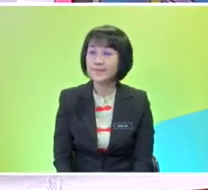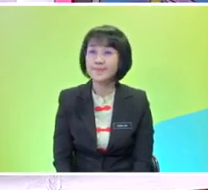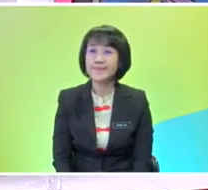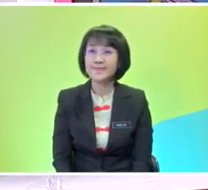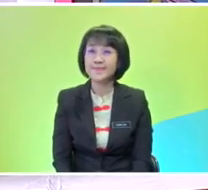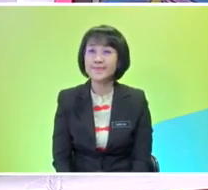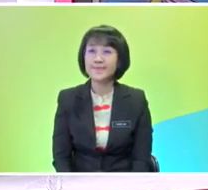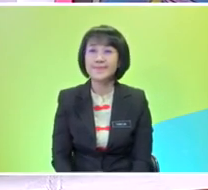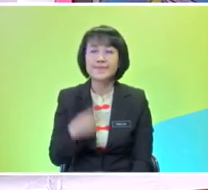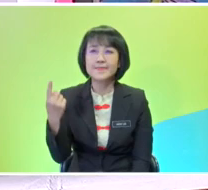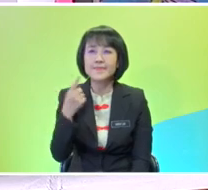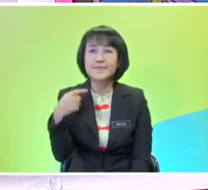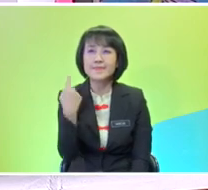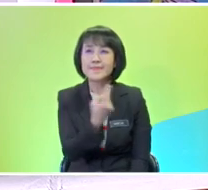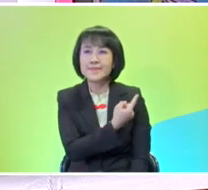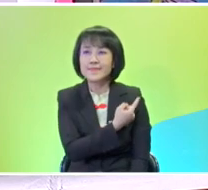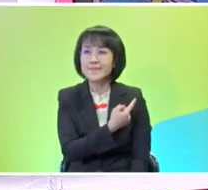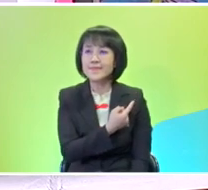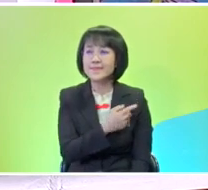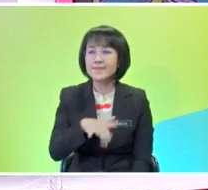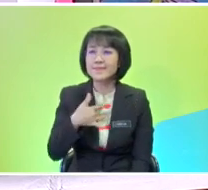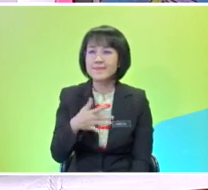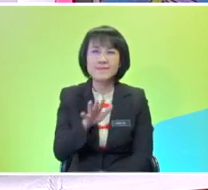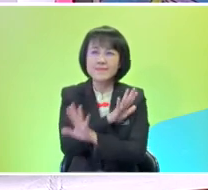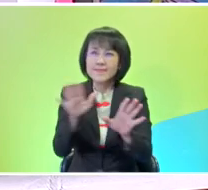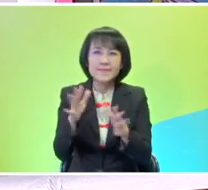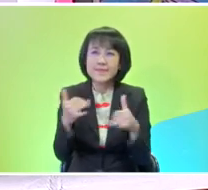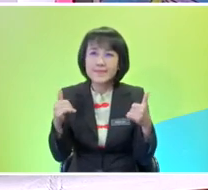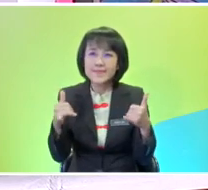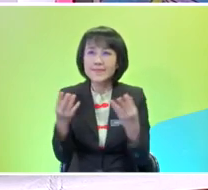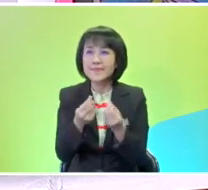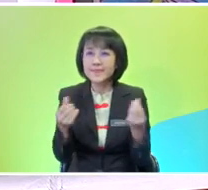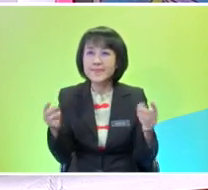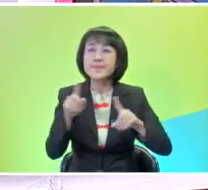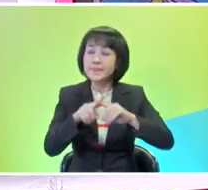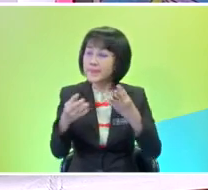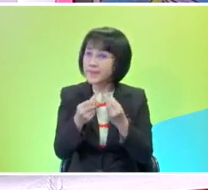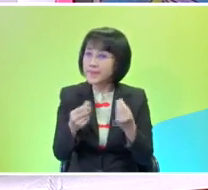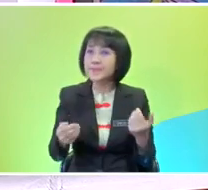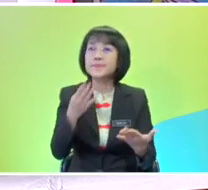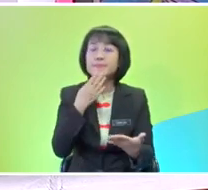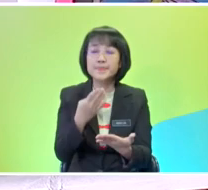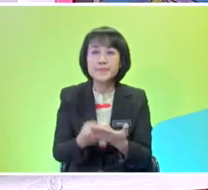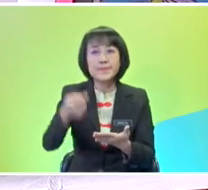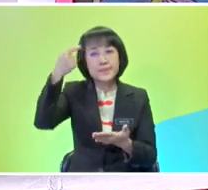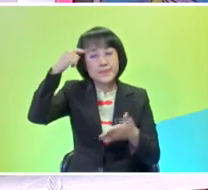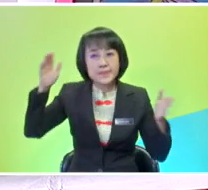kontur tetapi sebenarnya pasti ini boleh merangsang kita untuk menguatkan Oke